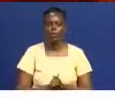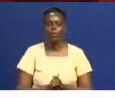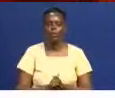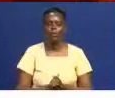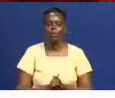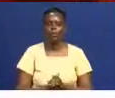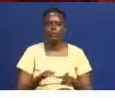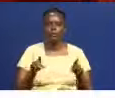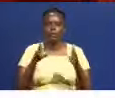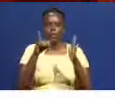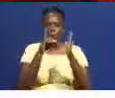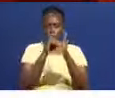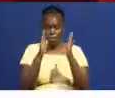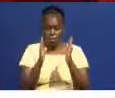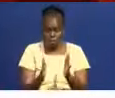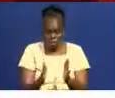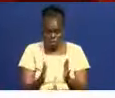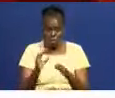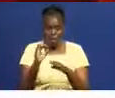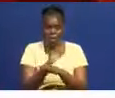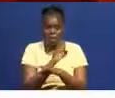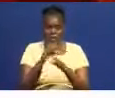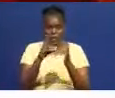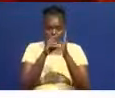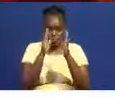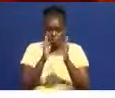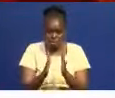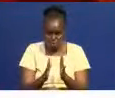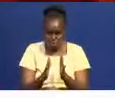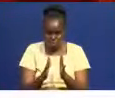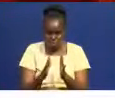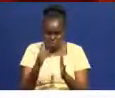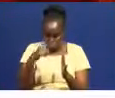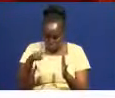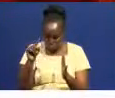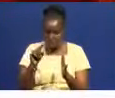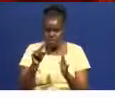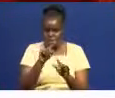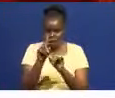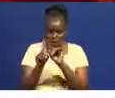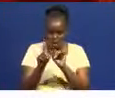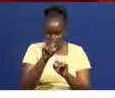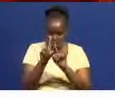na wale madaktari ambao wanamaliza, ambao wamepita mitihani yao,